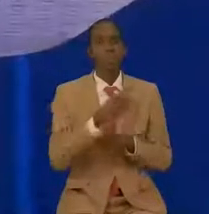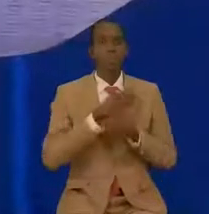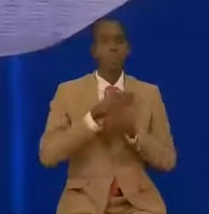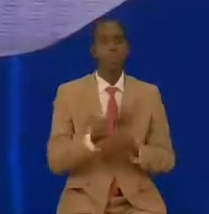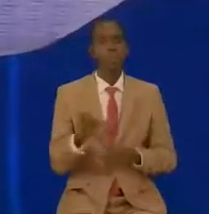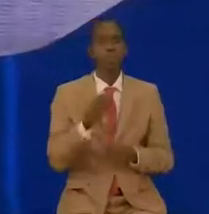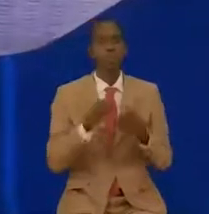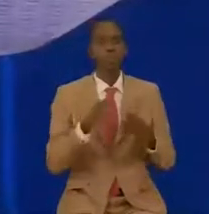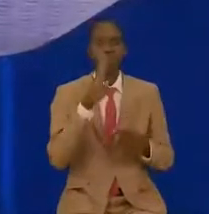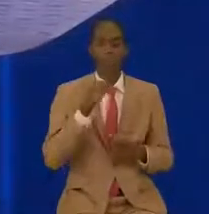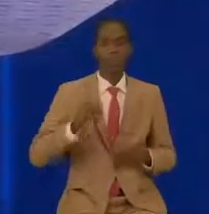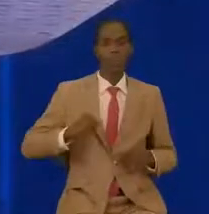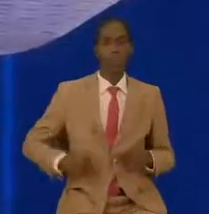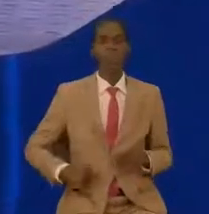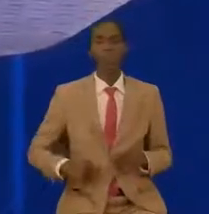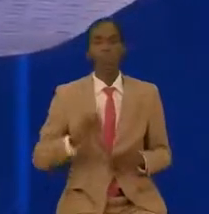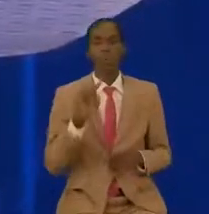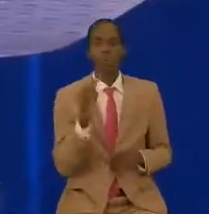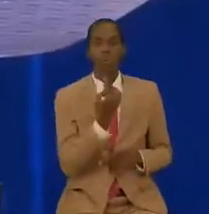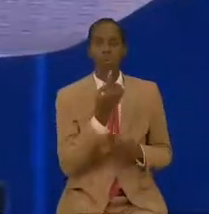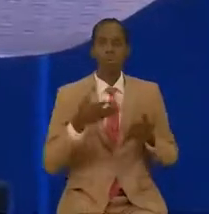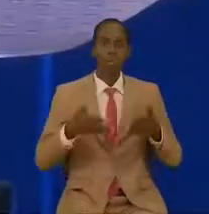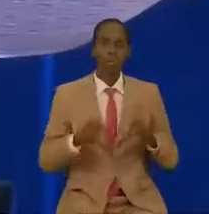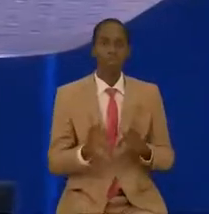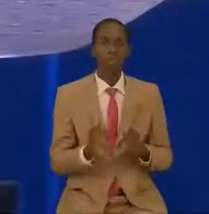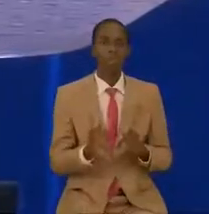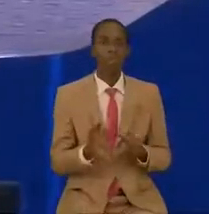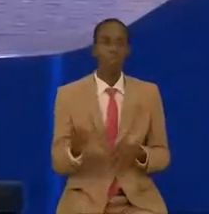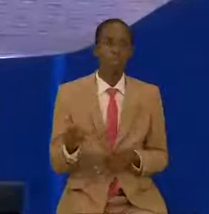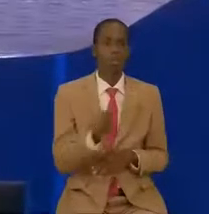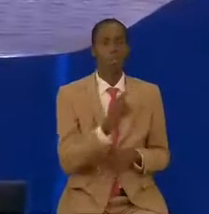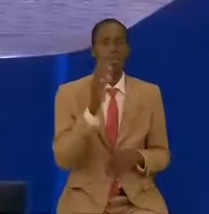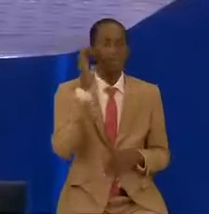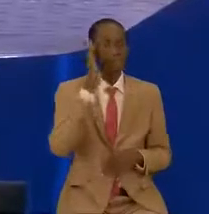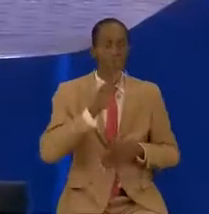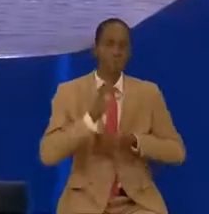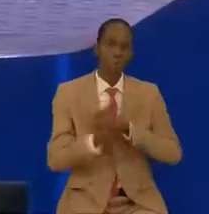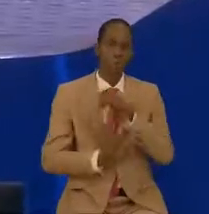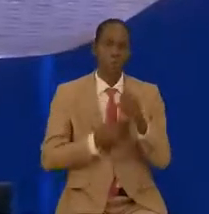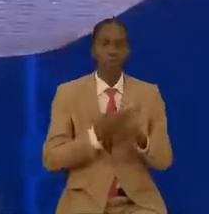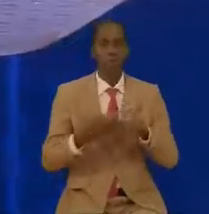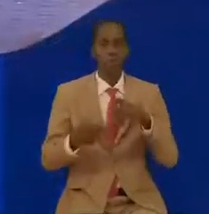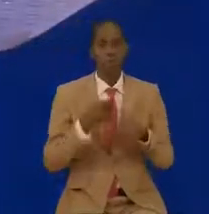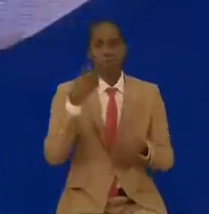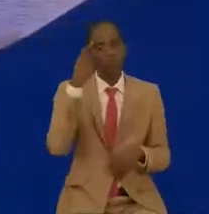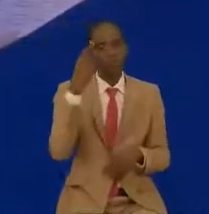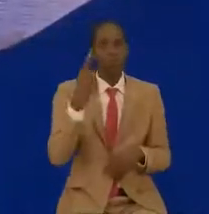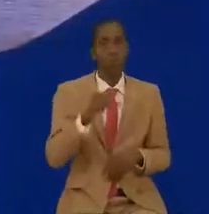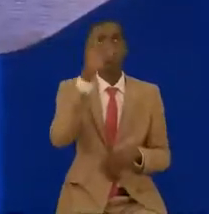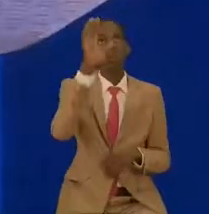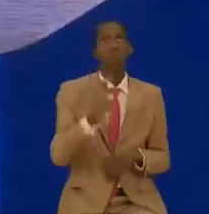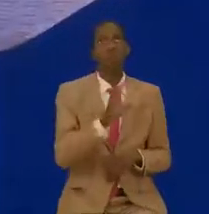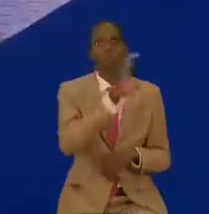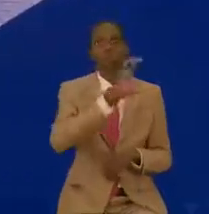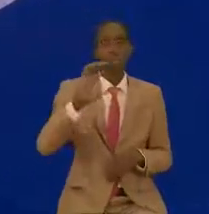contraignent à vous faire circoncire uniquement afin de n'être pas persécutés pour la